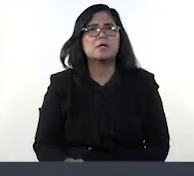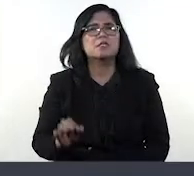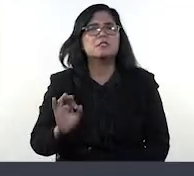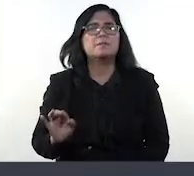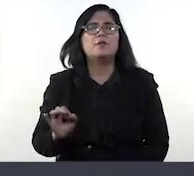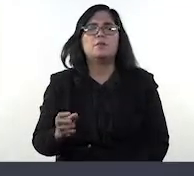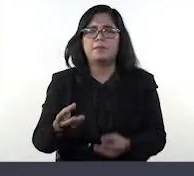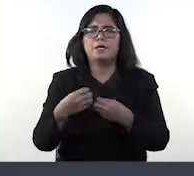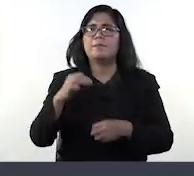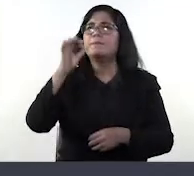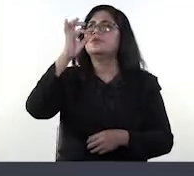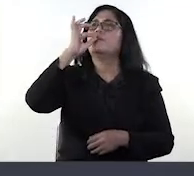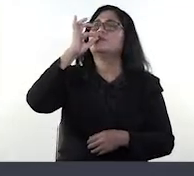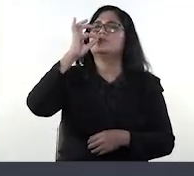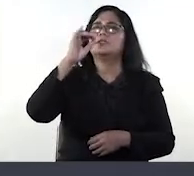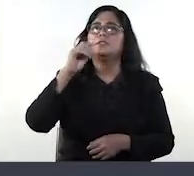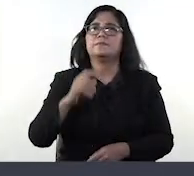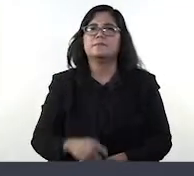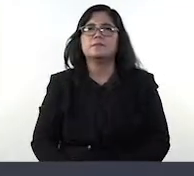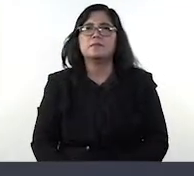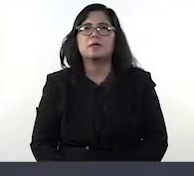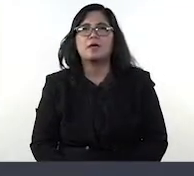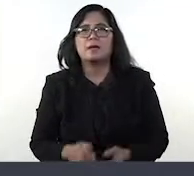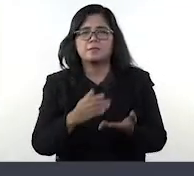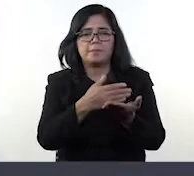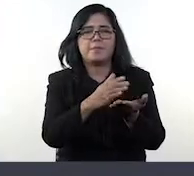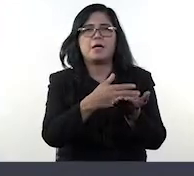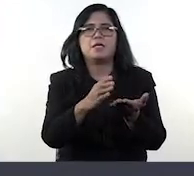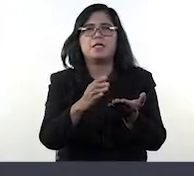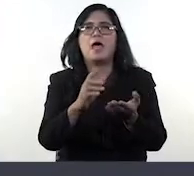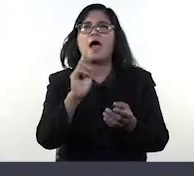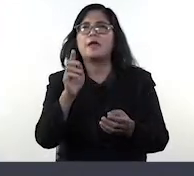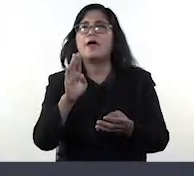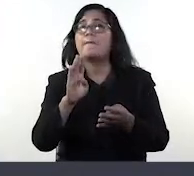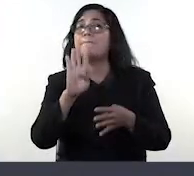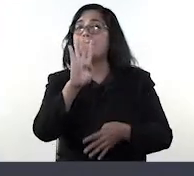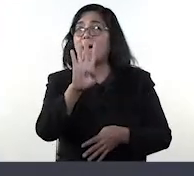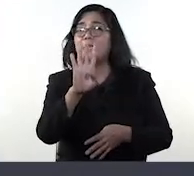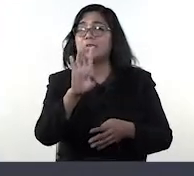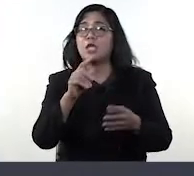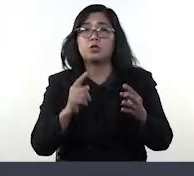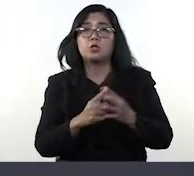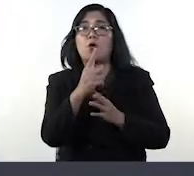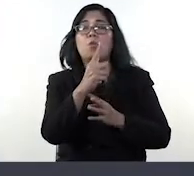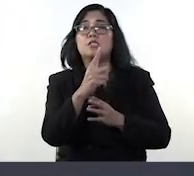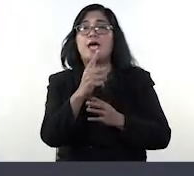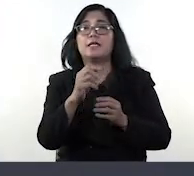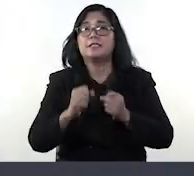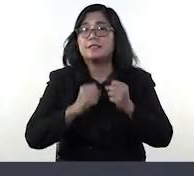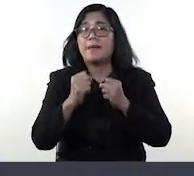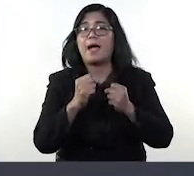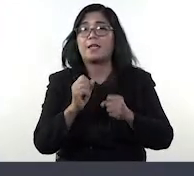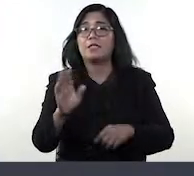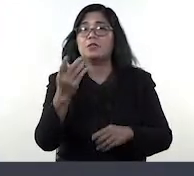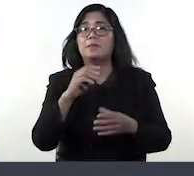Hai sebelum kita terima perjamuan Suci hari ini ini saya mau berbagi bocor ada empat trobosan terbaru Hai Semangat